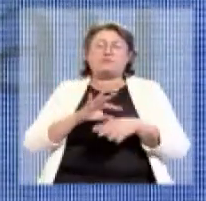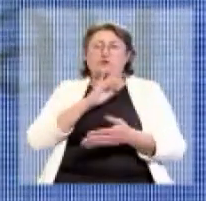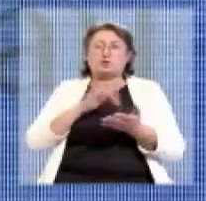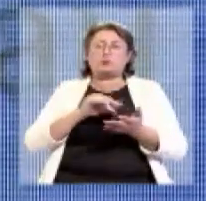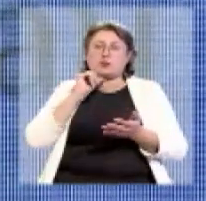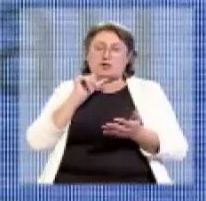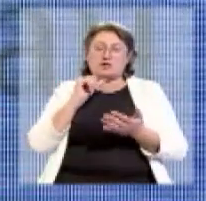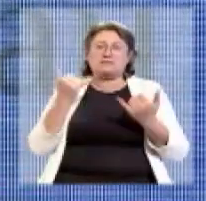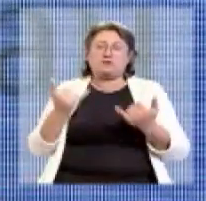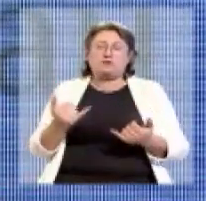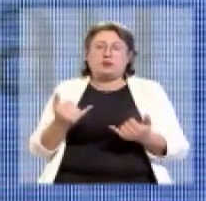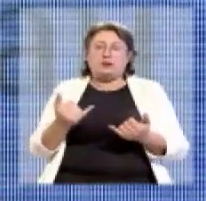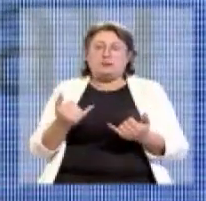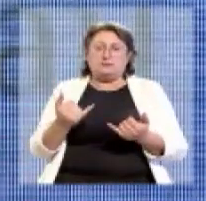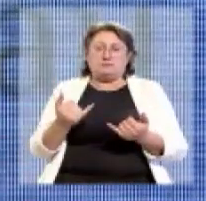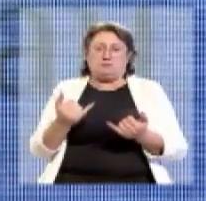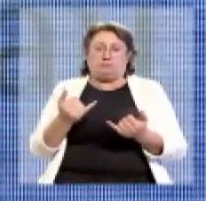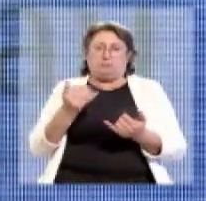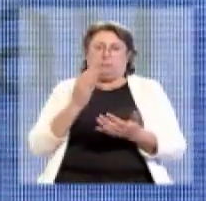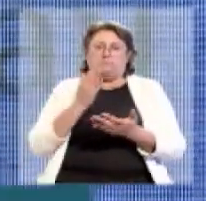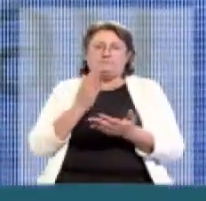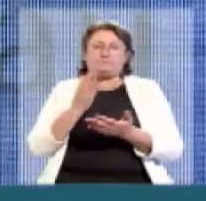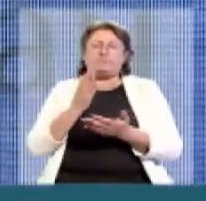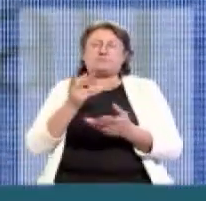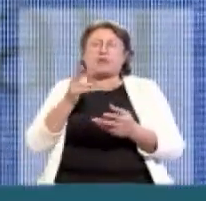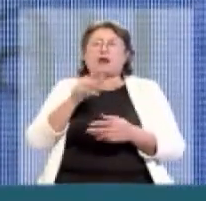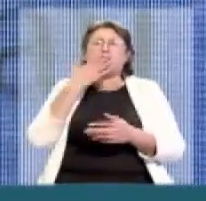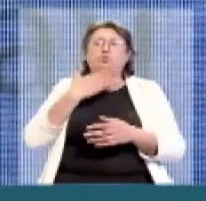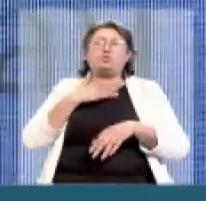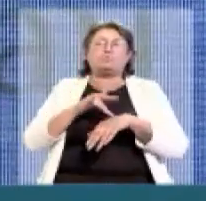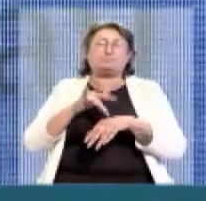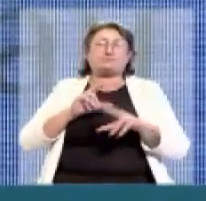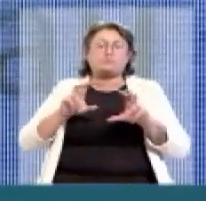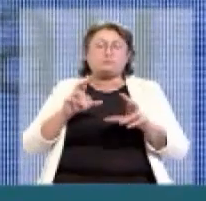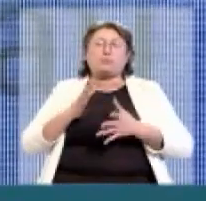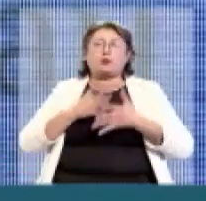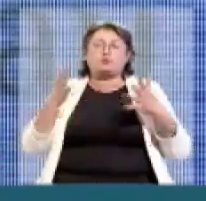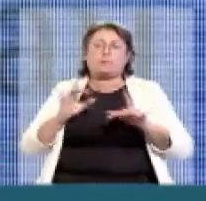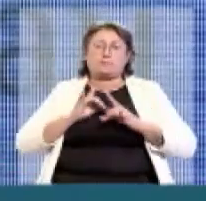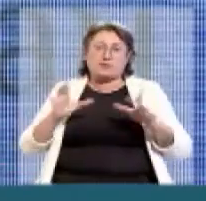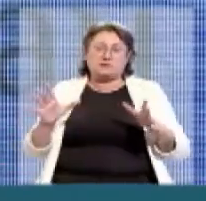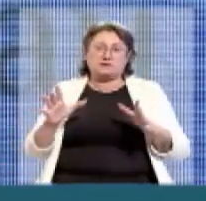Кустанае, сегодня здесь для любителей шахмат большой праздник